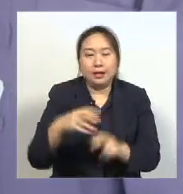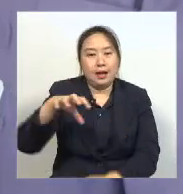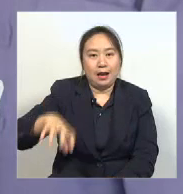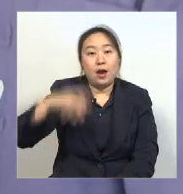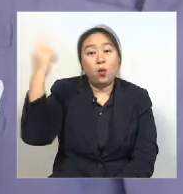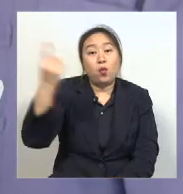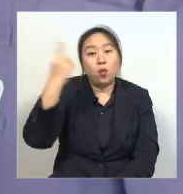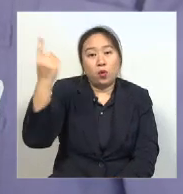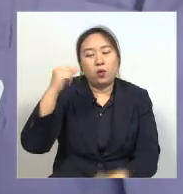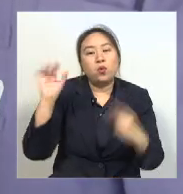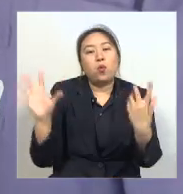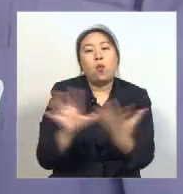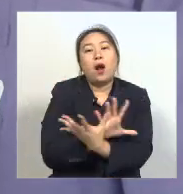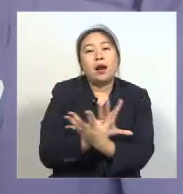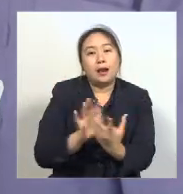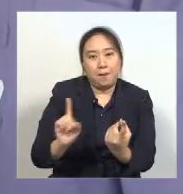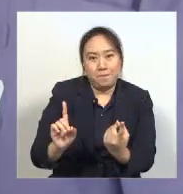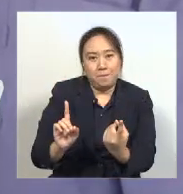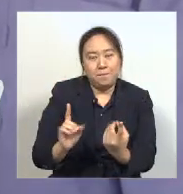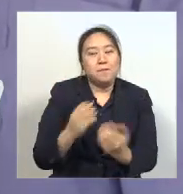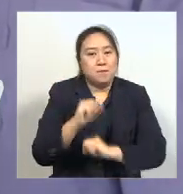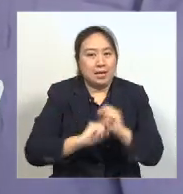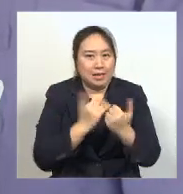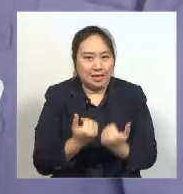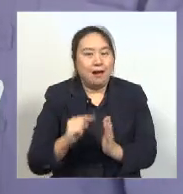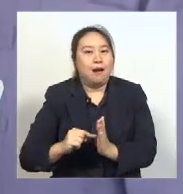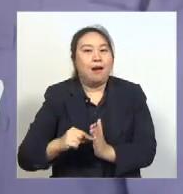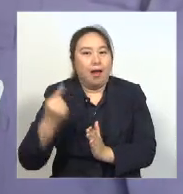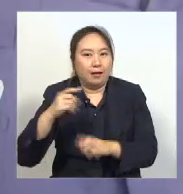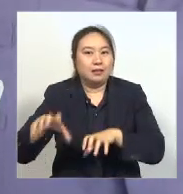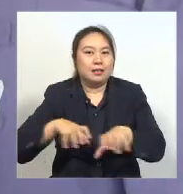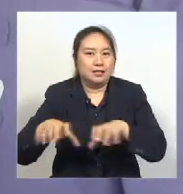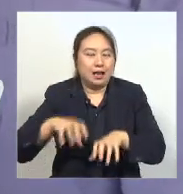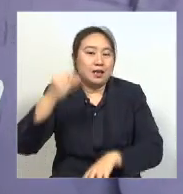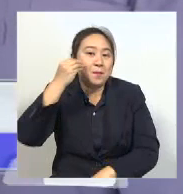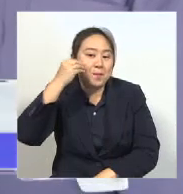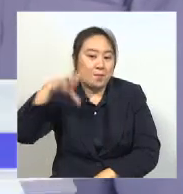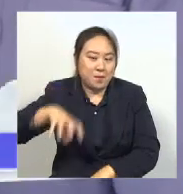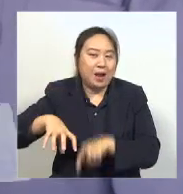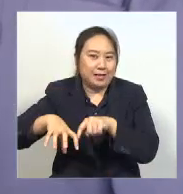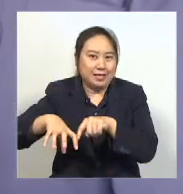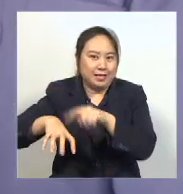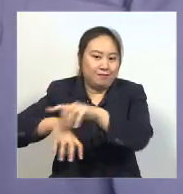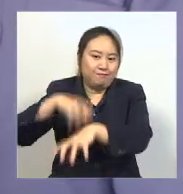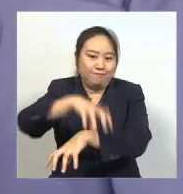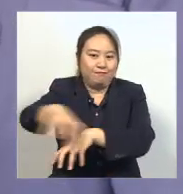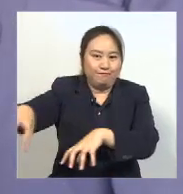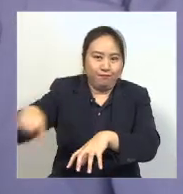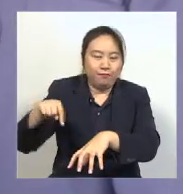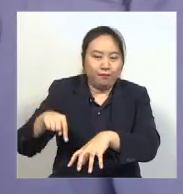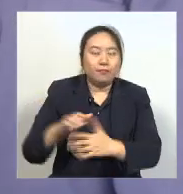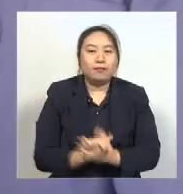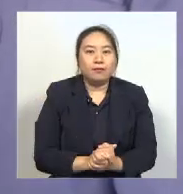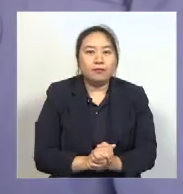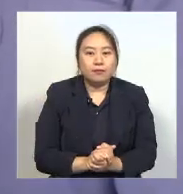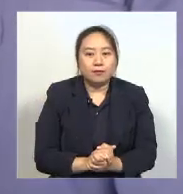ที่ยวเชิงวัฒนธรรมซึ่งเป็นปีแรกที่จะจัดที่หมู่บ้านเมืองศาสตร์แห่งนี้นะคะโดยที่